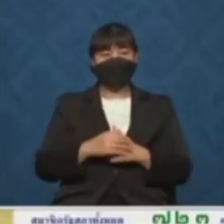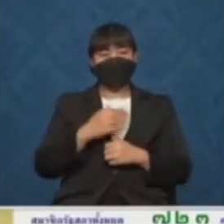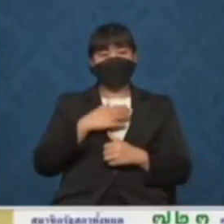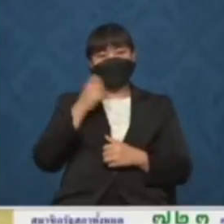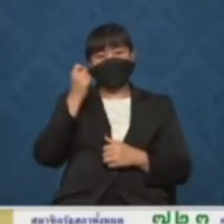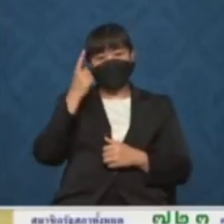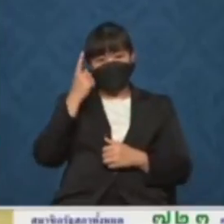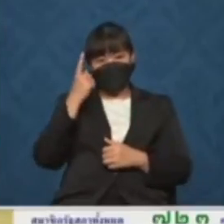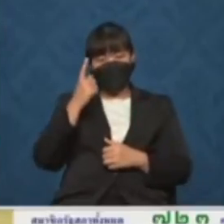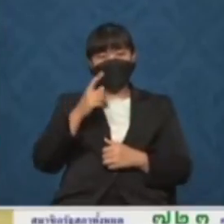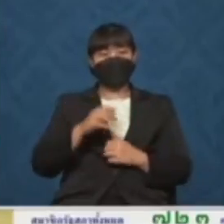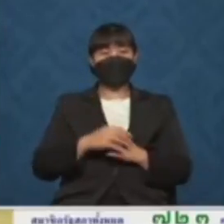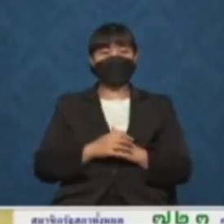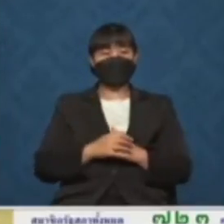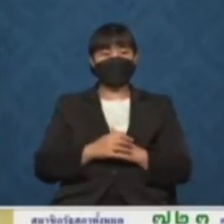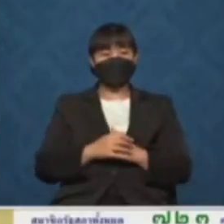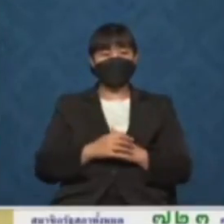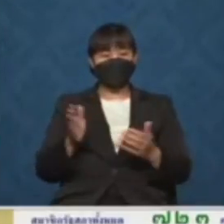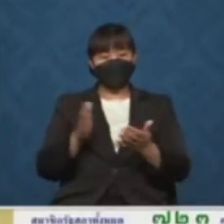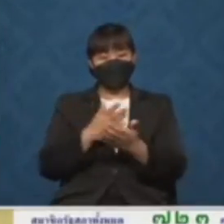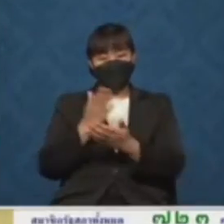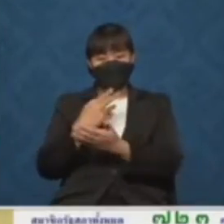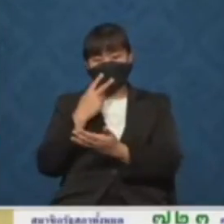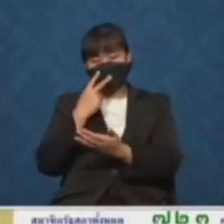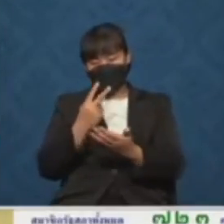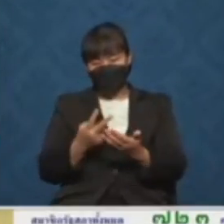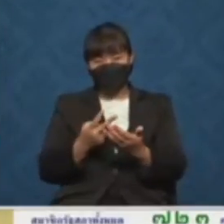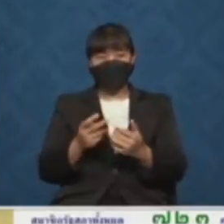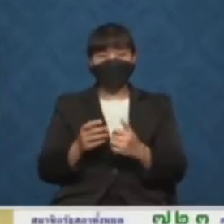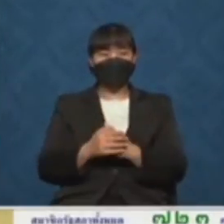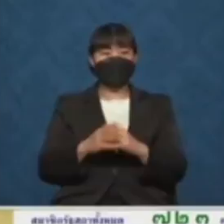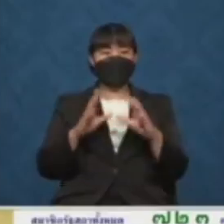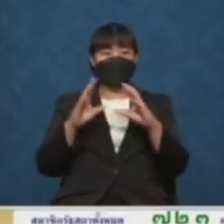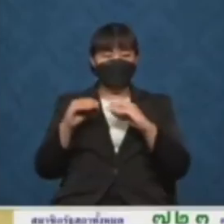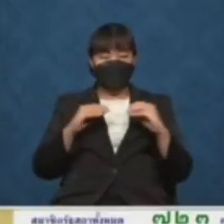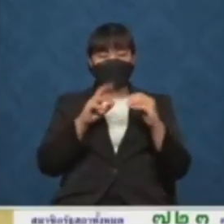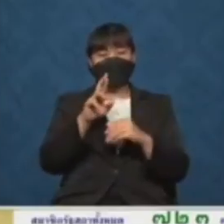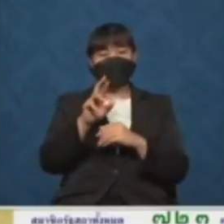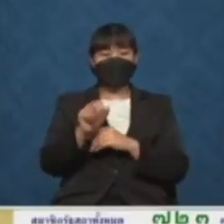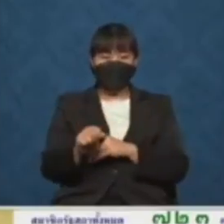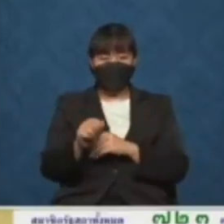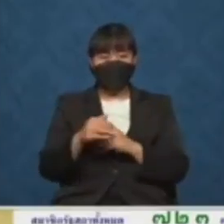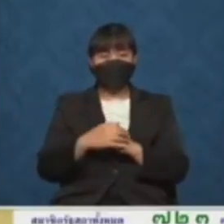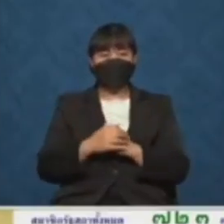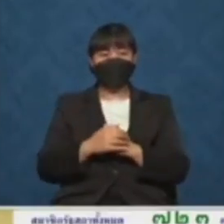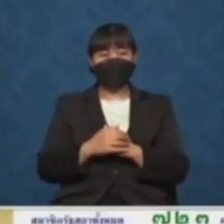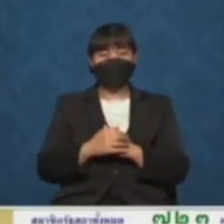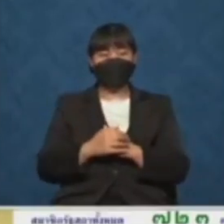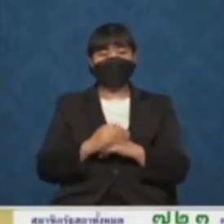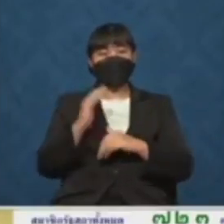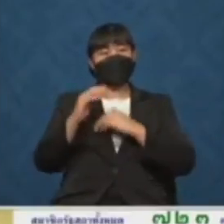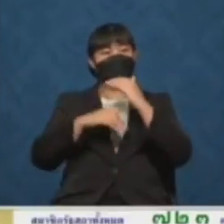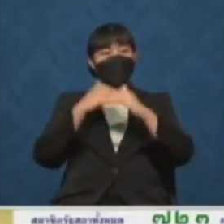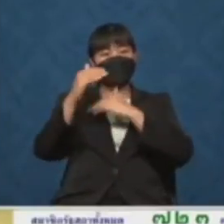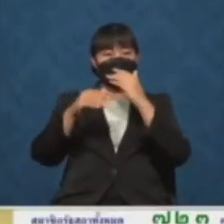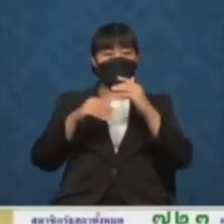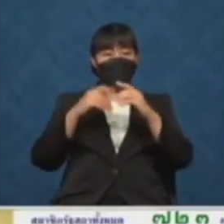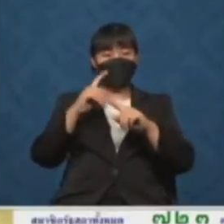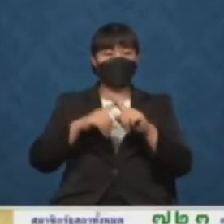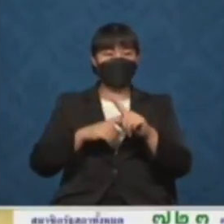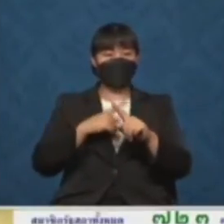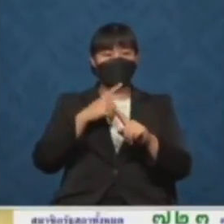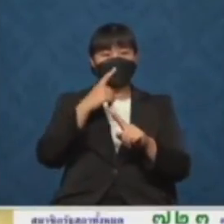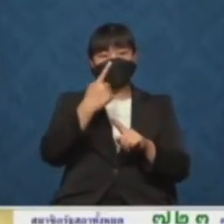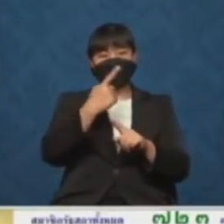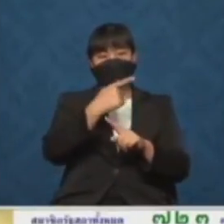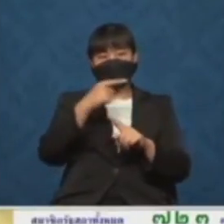สมาชิกหท่านได้เคยเปิดผ่านอยแล้วเป็หน่ในรายงานการชุมของรัฐษภานี่กจะพบว่า มีการรายงานคามค้หนาการปฏรูปในเดือนมกราคมถ